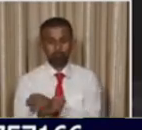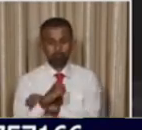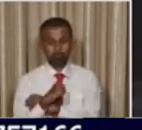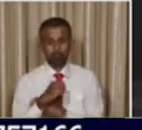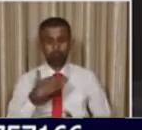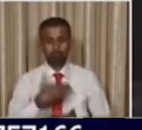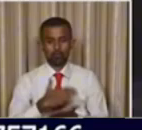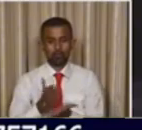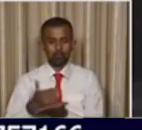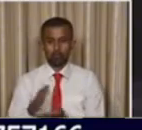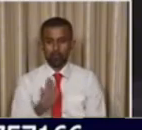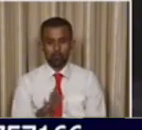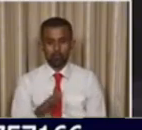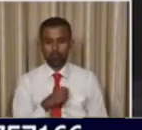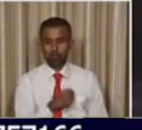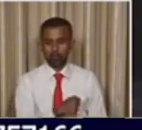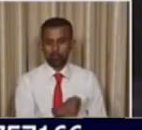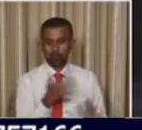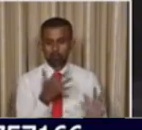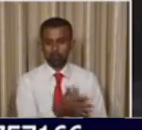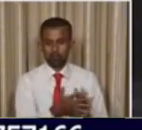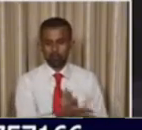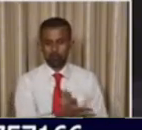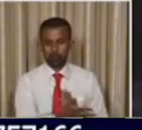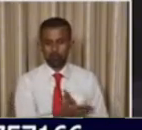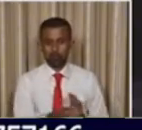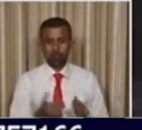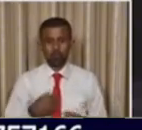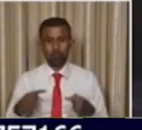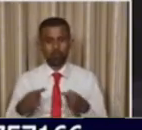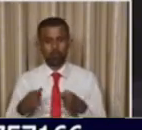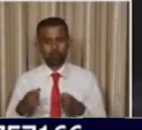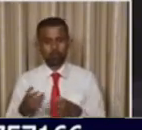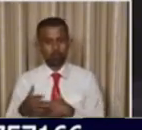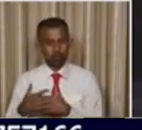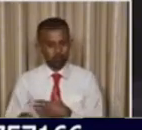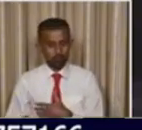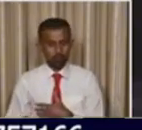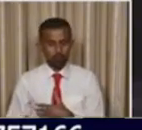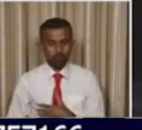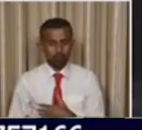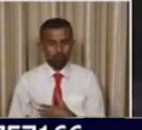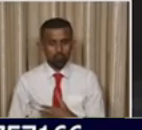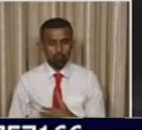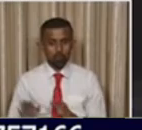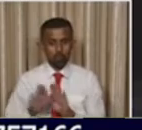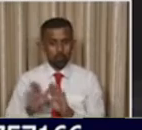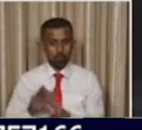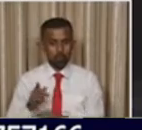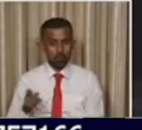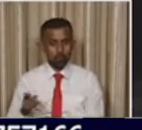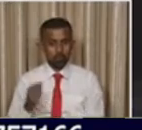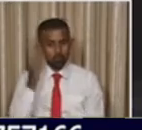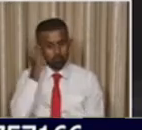தவறு காரணமாக நாங்கள் ஆயுதமேந்த வேண்டிய ஒரு சூழல் ஏற்பட்டிருந்தது. அதனால் நீங்கள் அதனை கட்டுப்படுத்துவதற்கு பயங்கரவாத தடைச்சட்டத்தை கொண்டு வந்தீர்கள்.